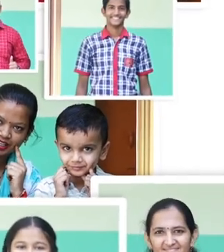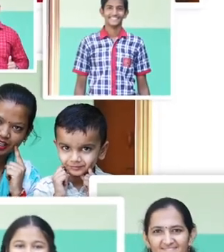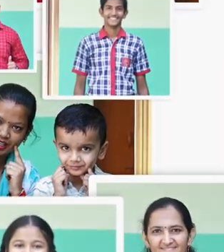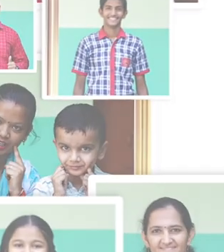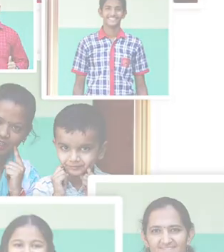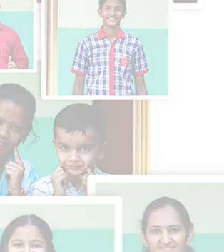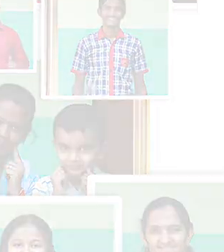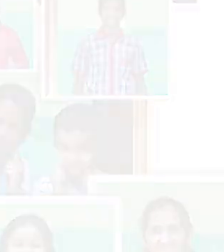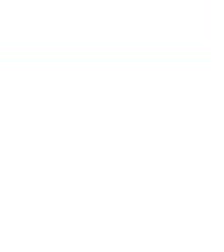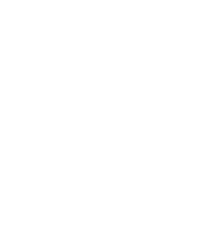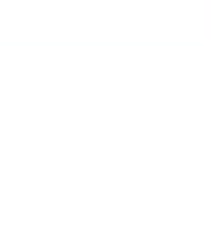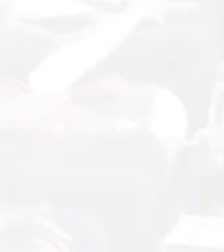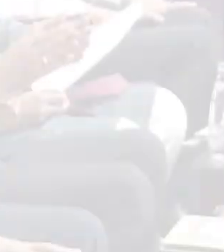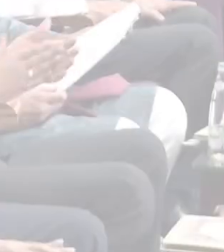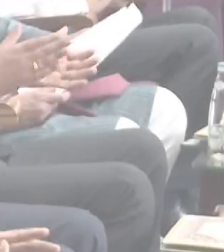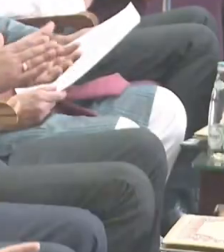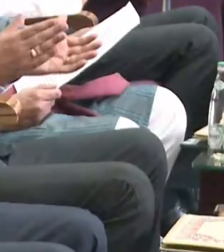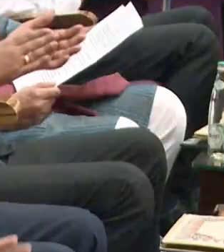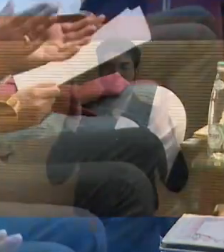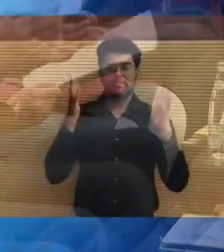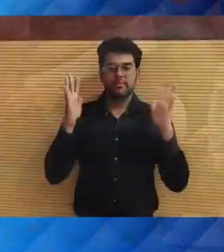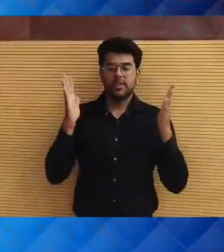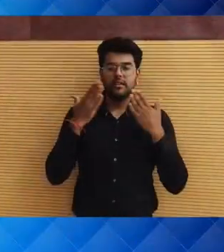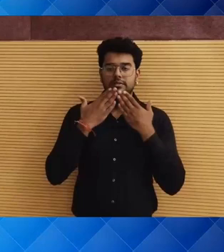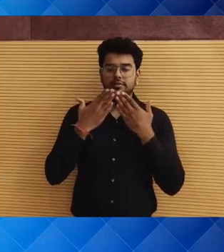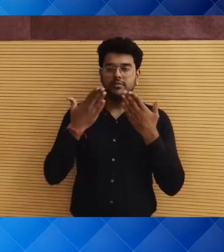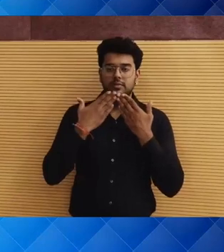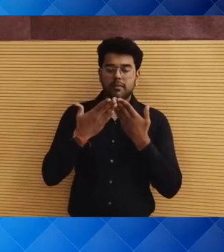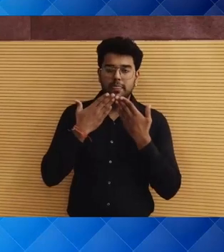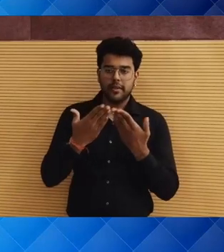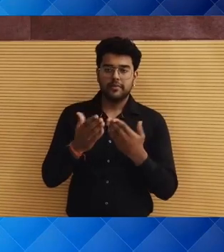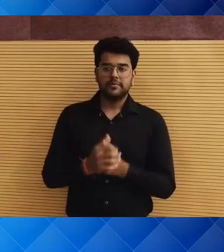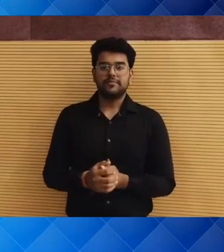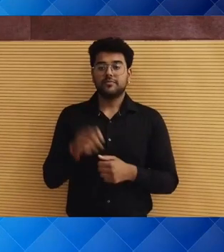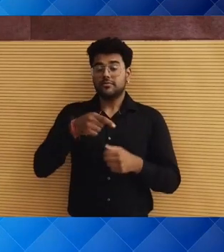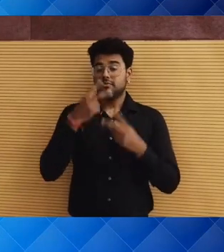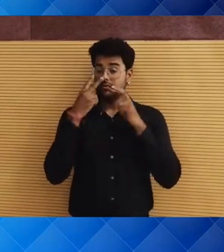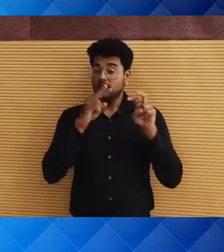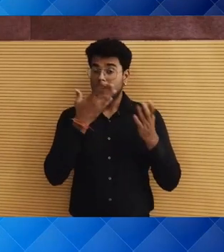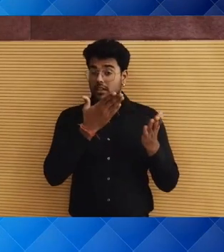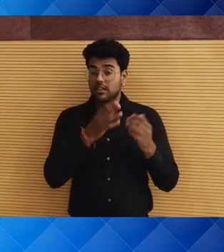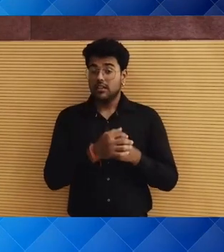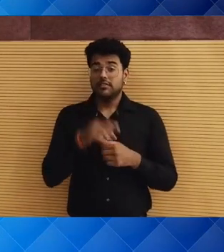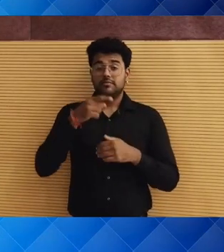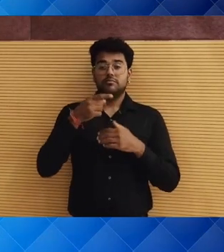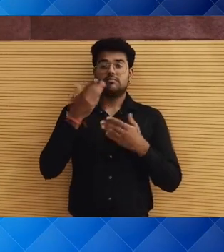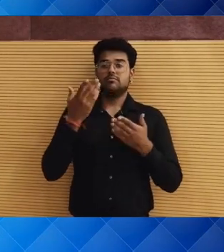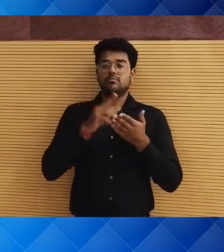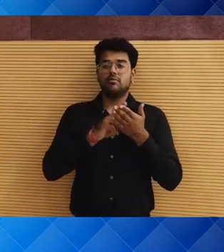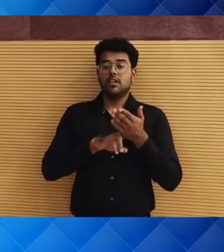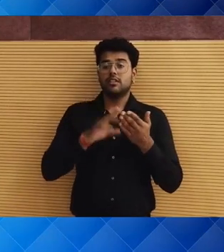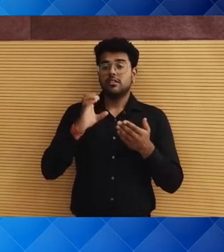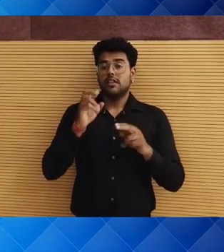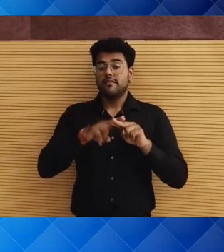teachers of our country. बहुत बहुत धन्यवाद, आभार. तो देखा आपने कैसे जन भागीदारी से हमने इस नेशनल